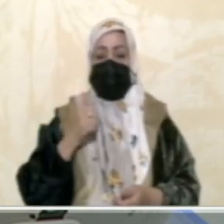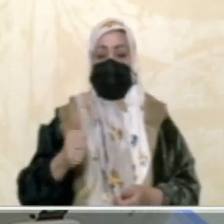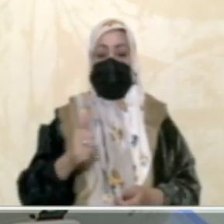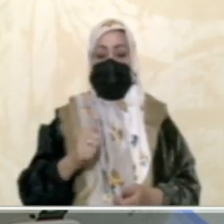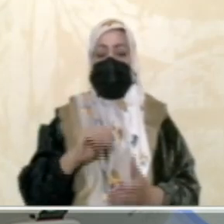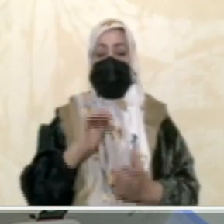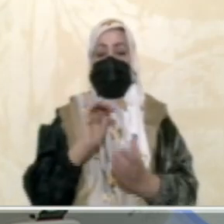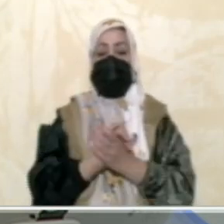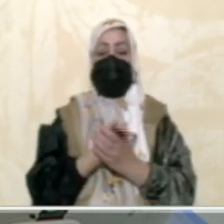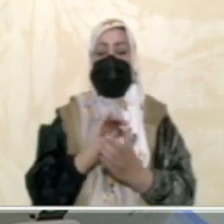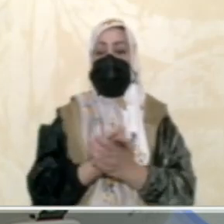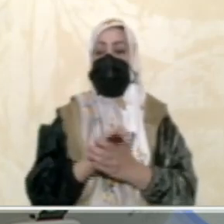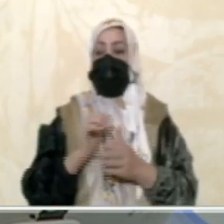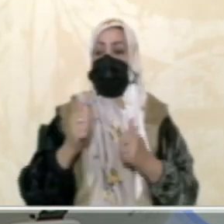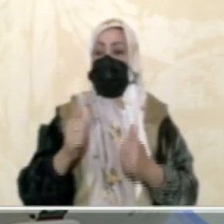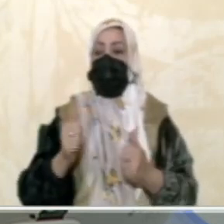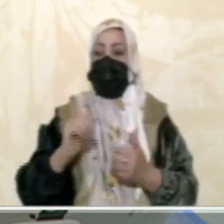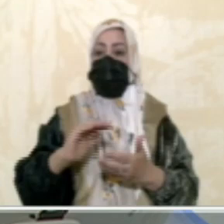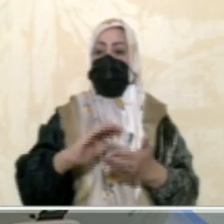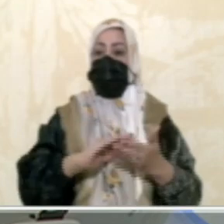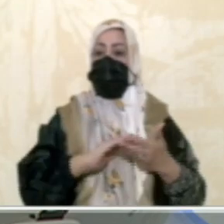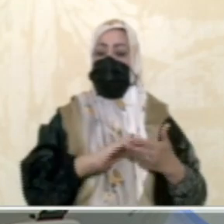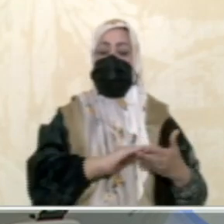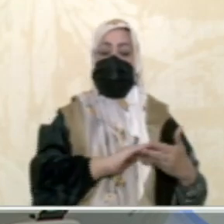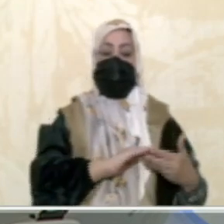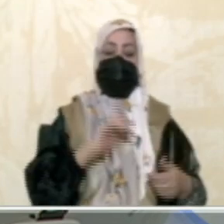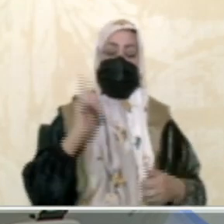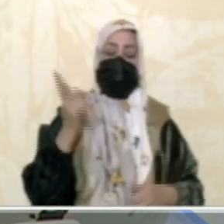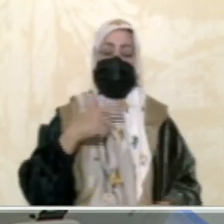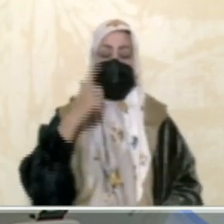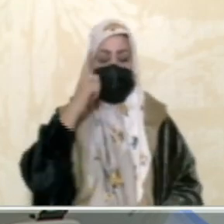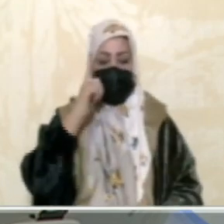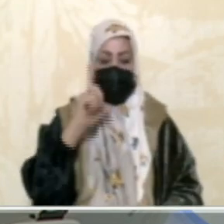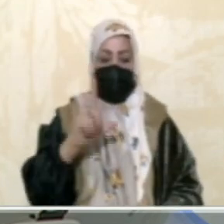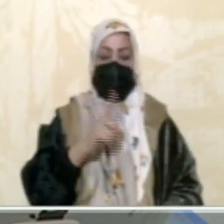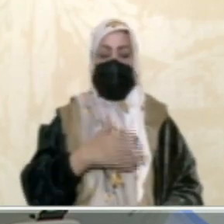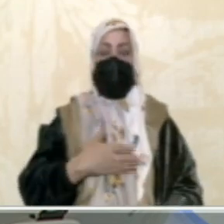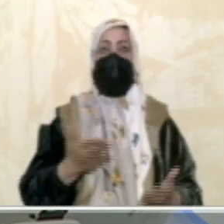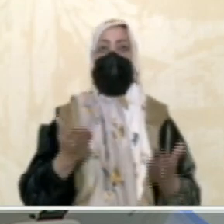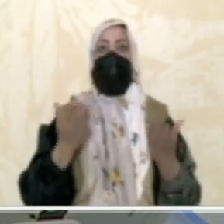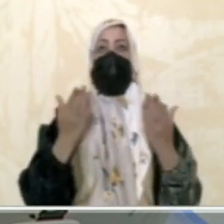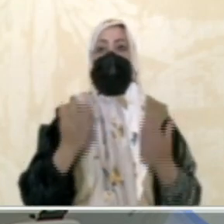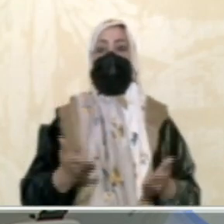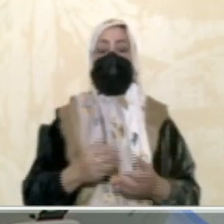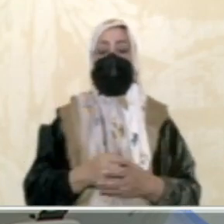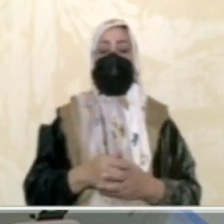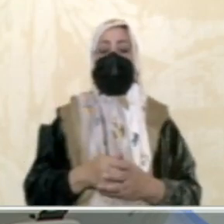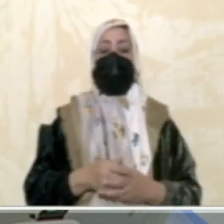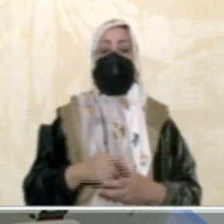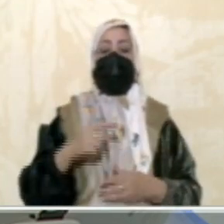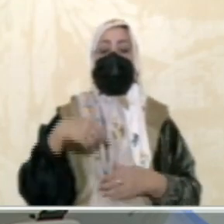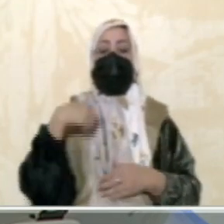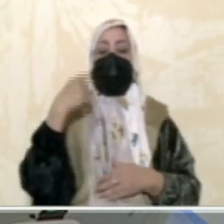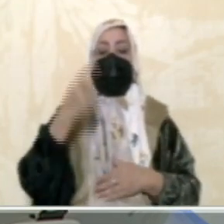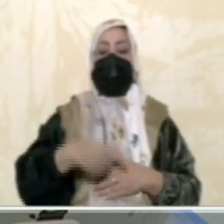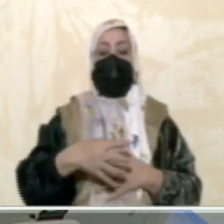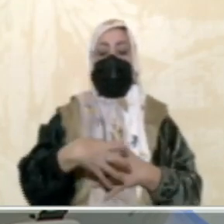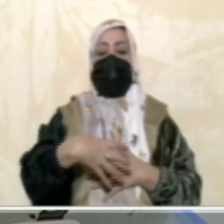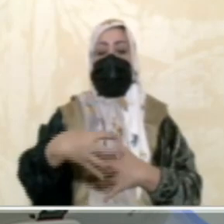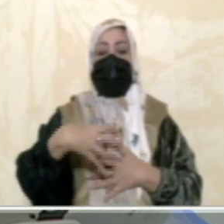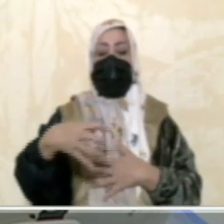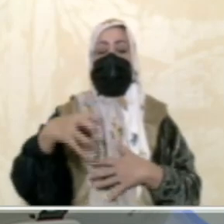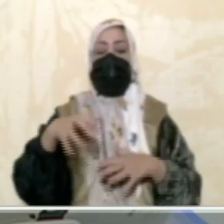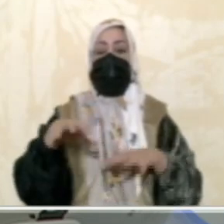البلاد ونسال الله سبحانه وتعالى ان يخلف فيهم خيرا وان يتقبلهم جميعا